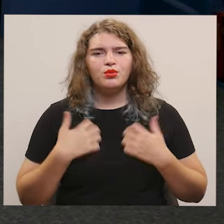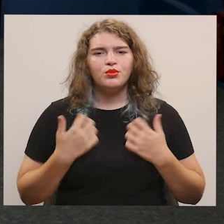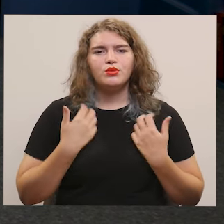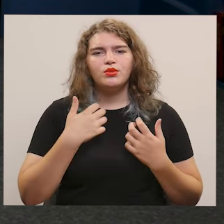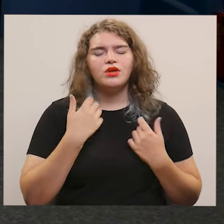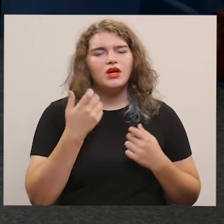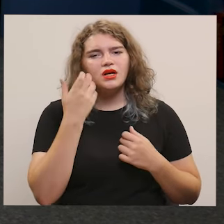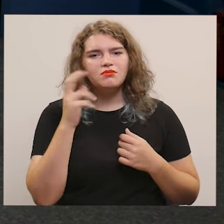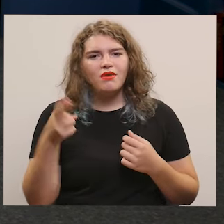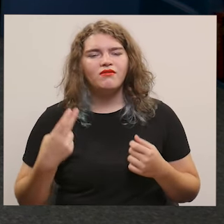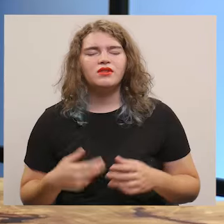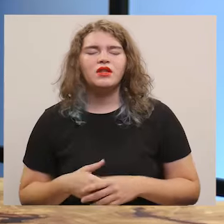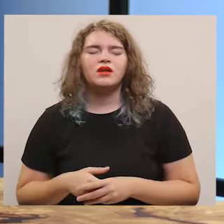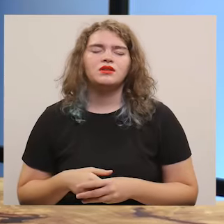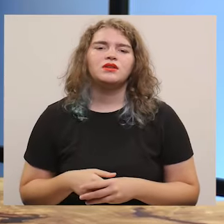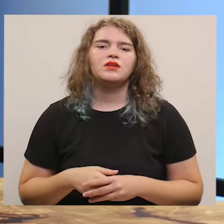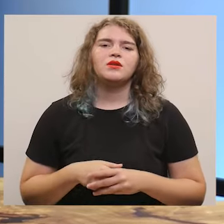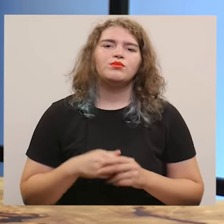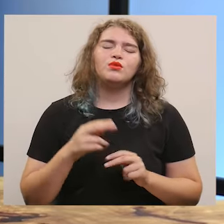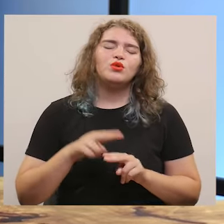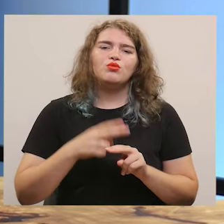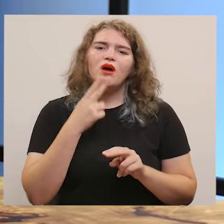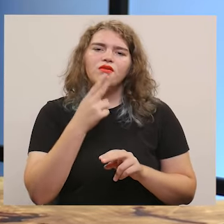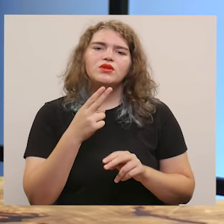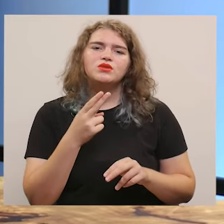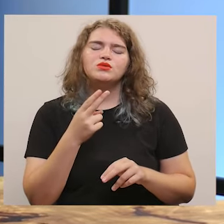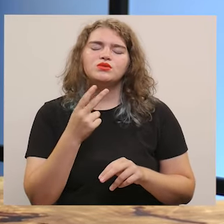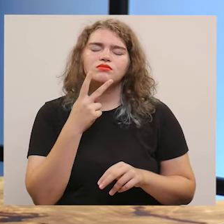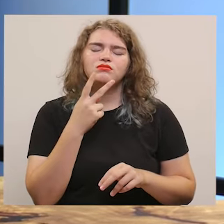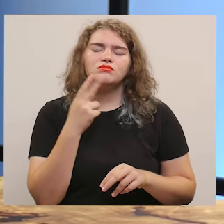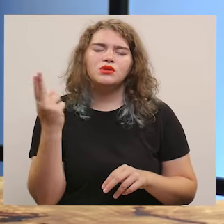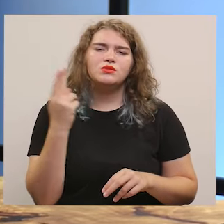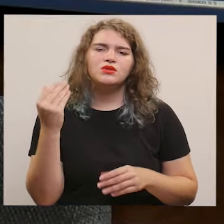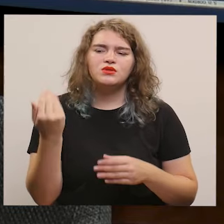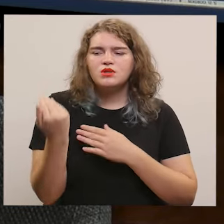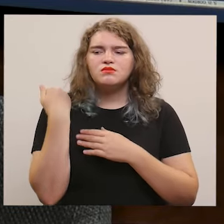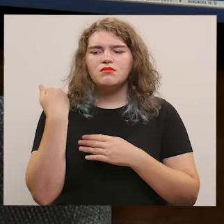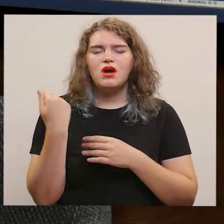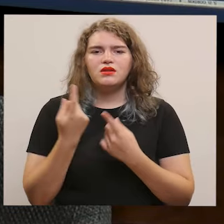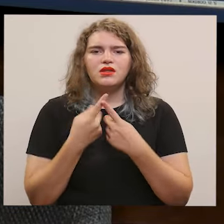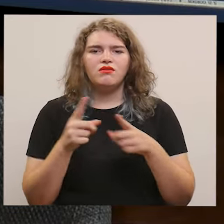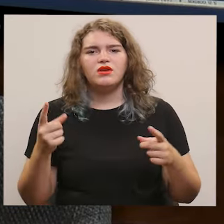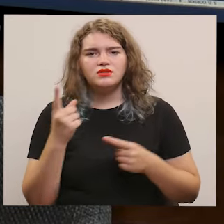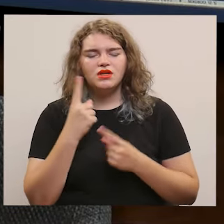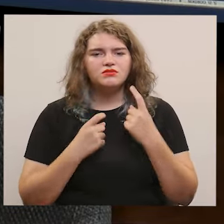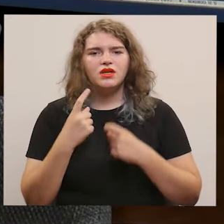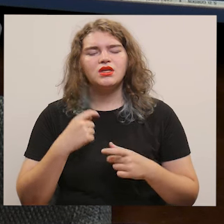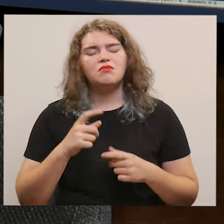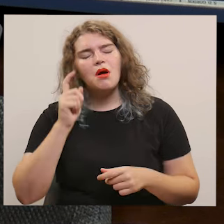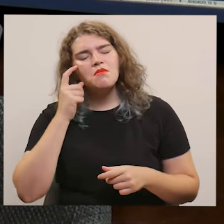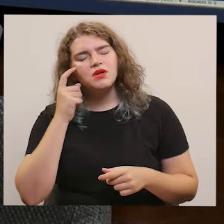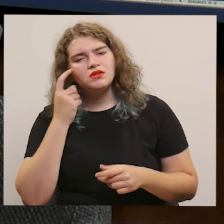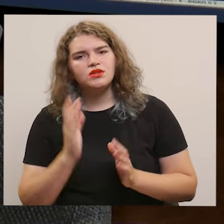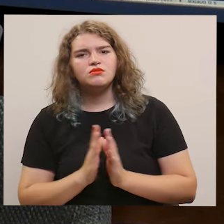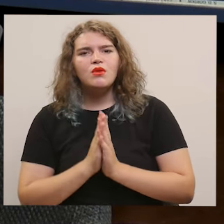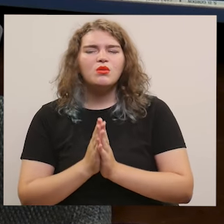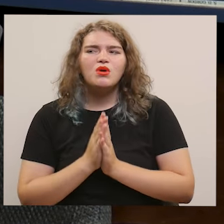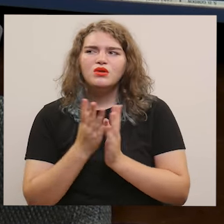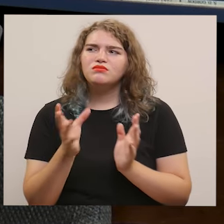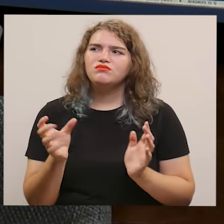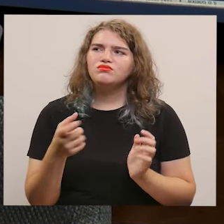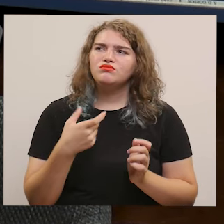ne vorbești și despre cum l-ai văzut pe Dumnezeu în spatele acestor experiențe. Să știi că m-am gândit și m-am rugat ce